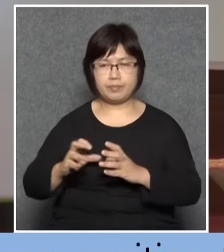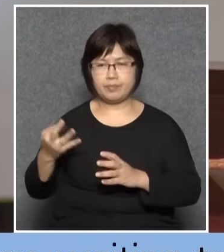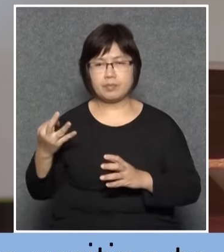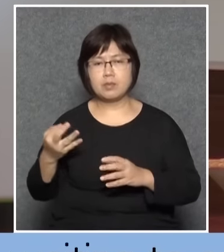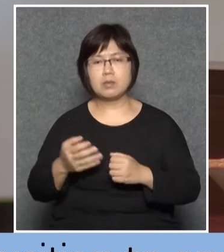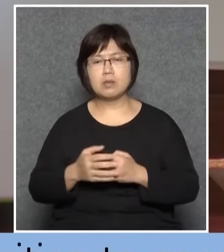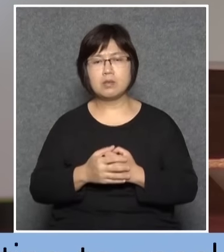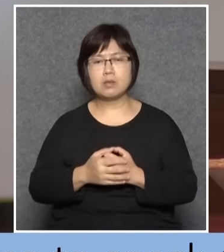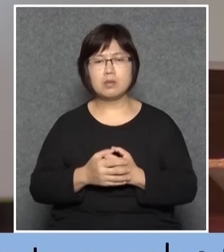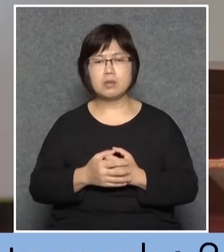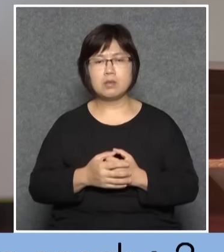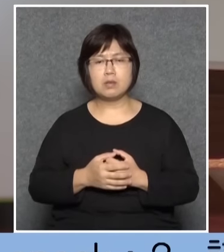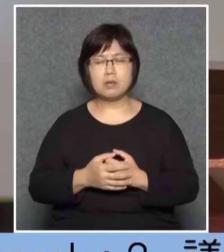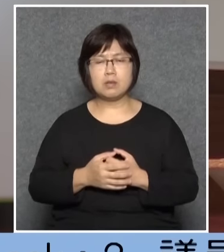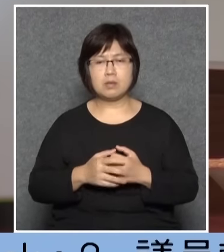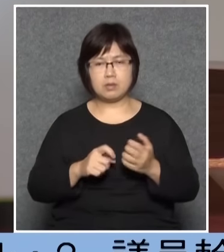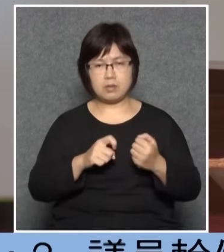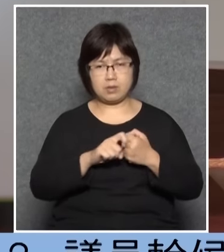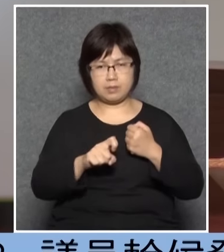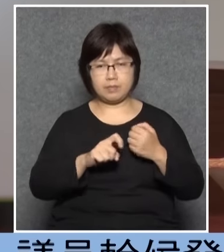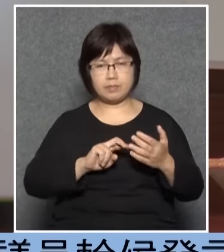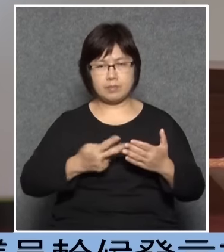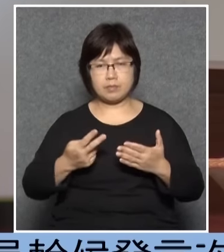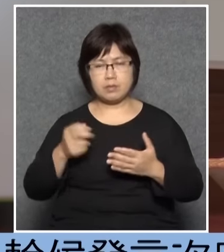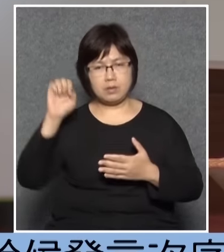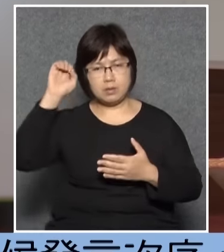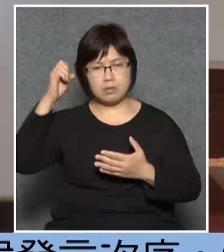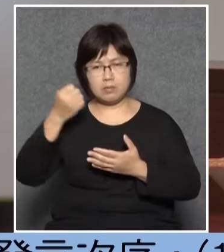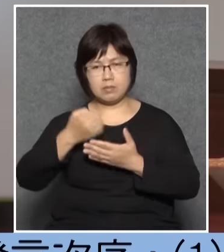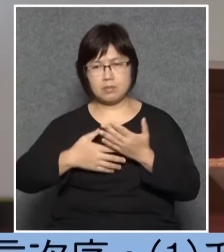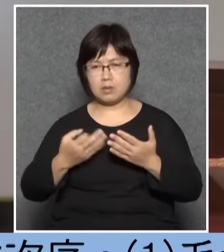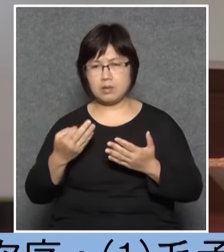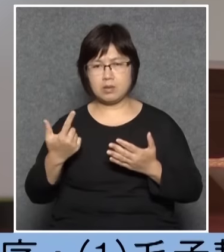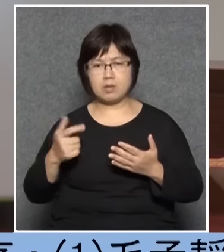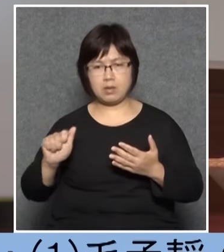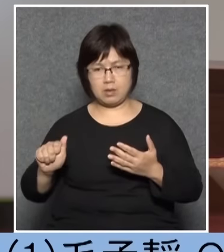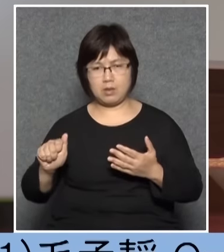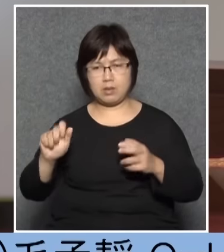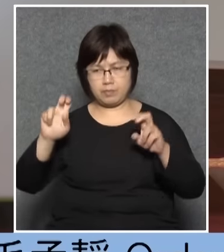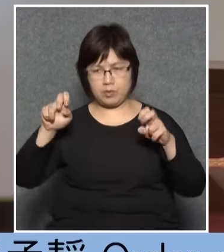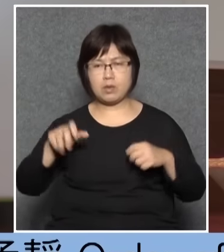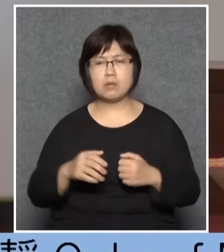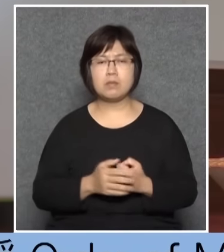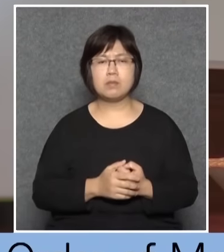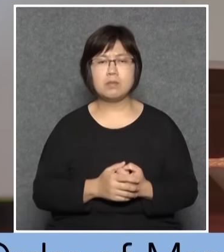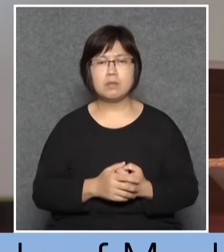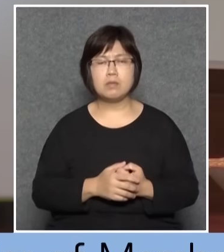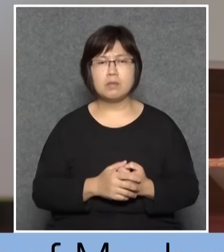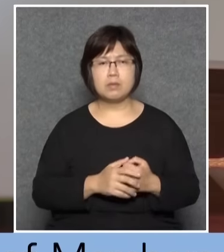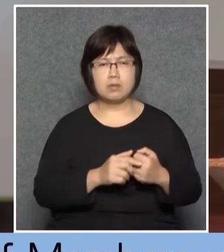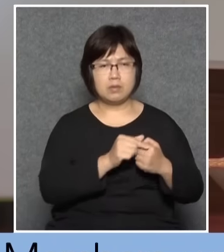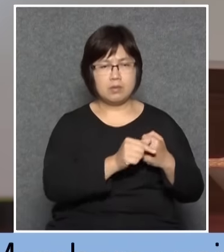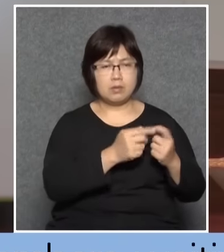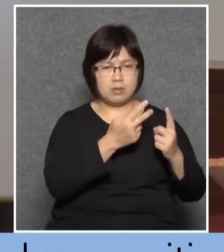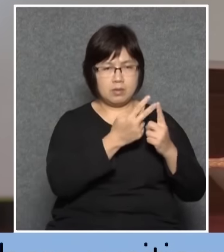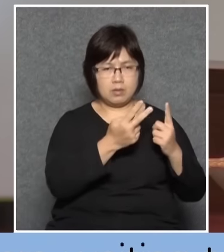係、第九條就係修訂嗰個建議條例嘅第38A 嘅標題，另外就係第十、第十二